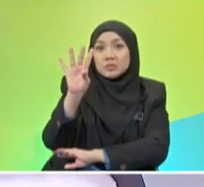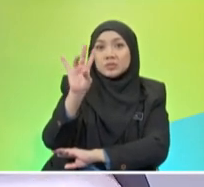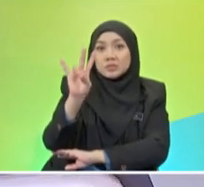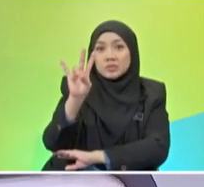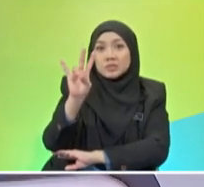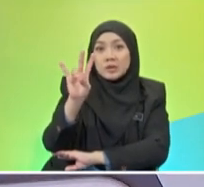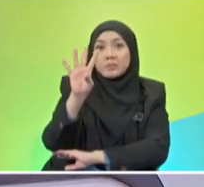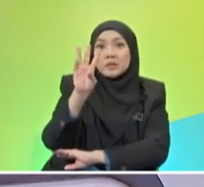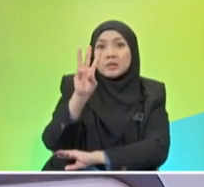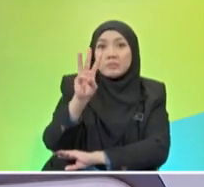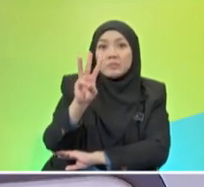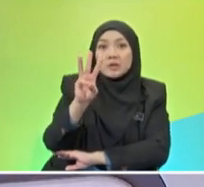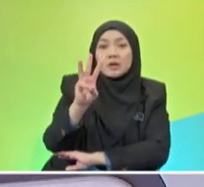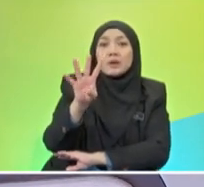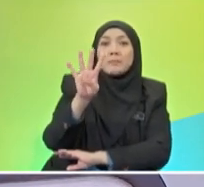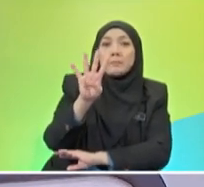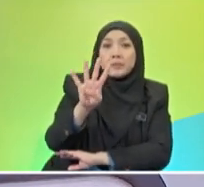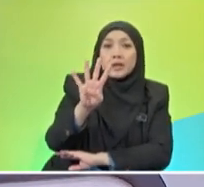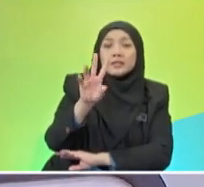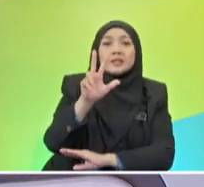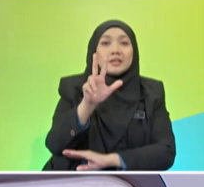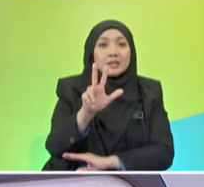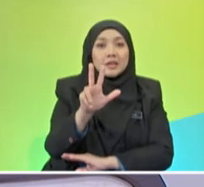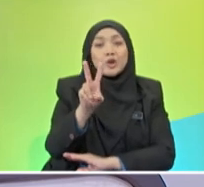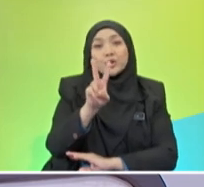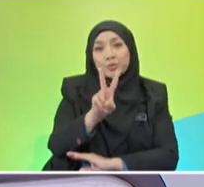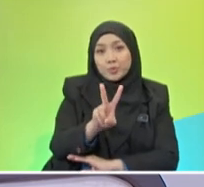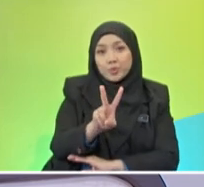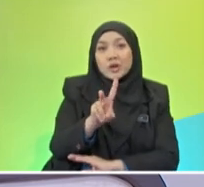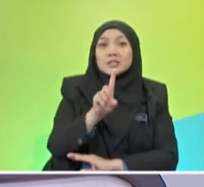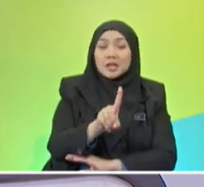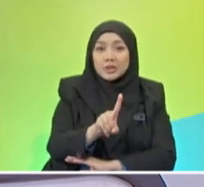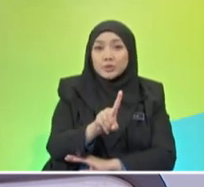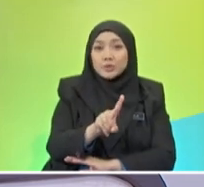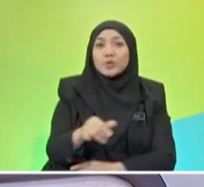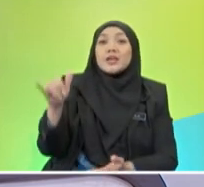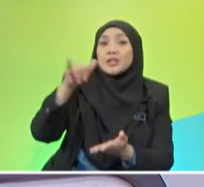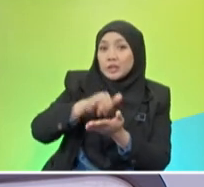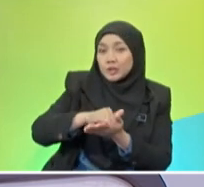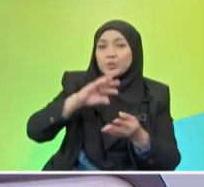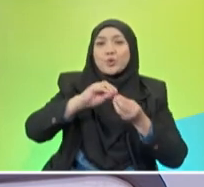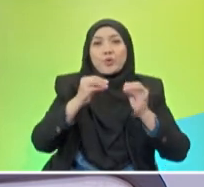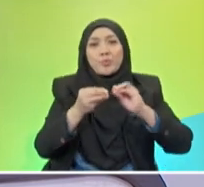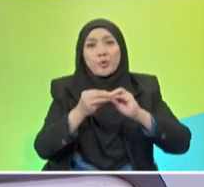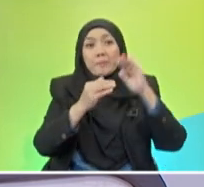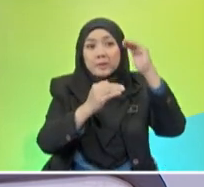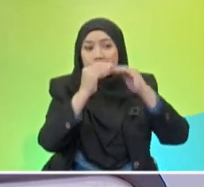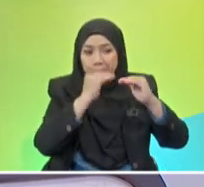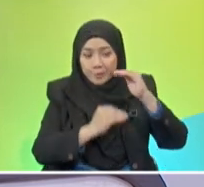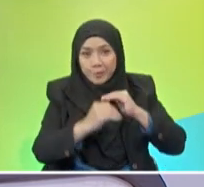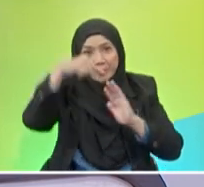7, 6, 5, 4, 3, 2, 1. Itu nombor